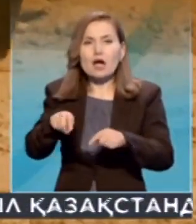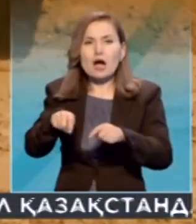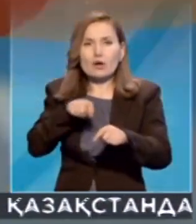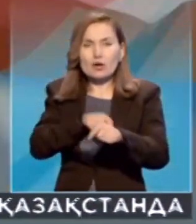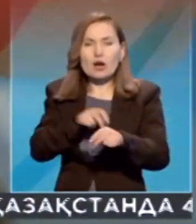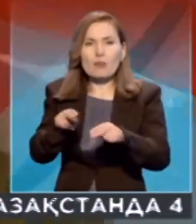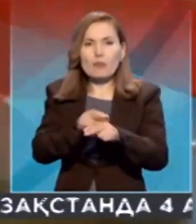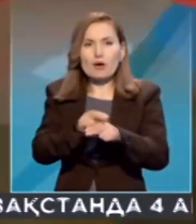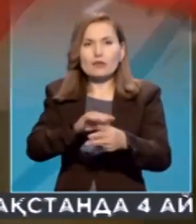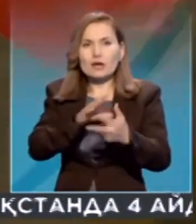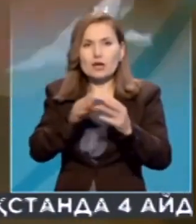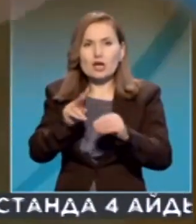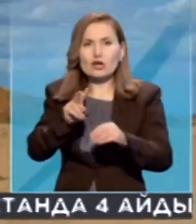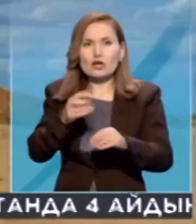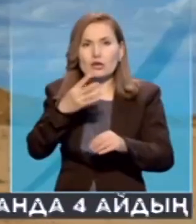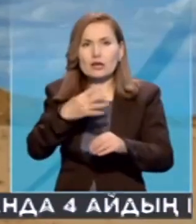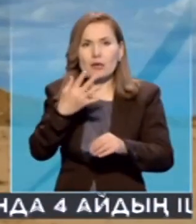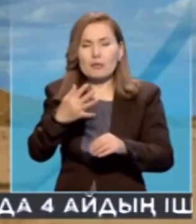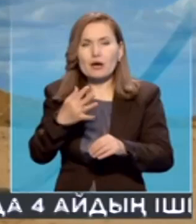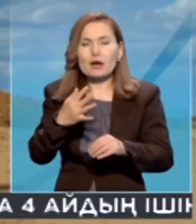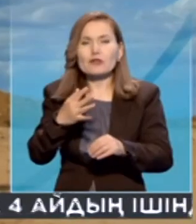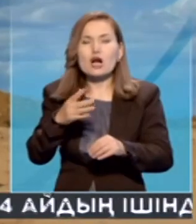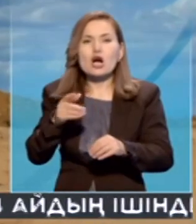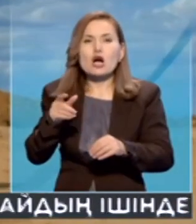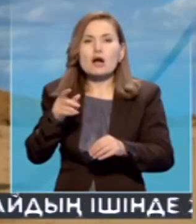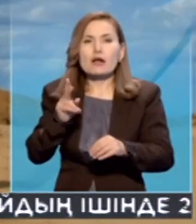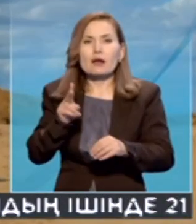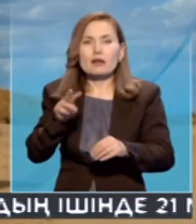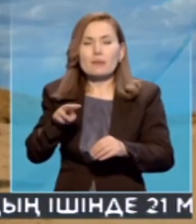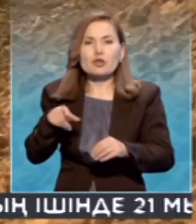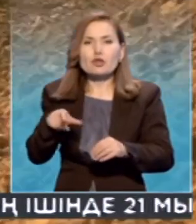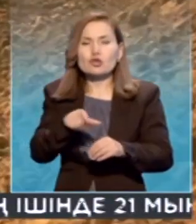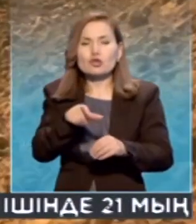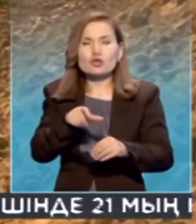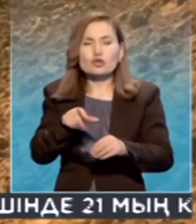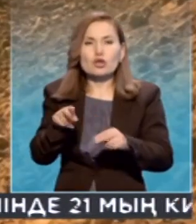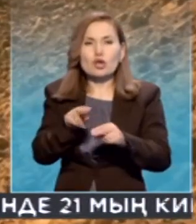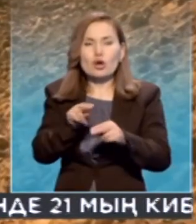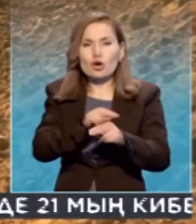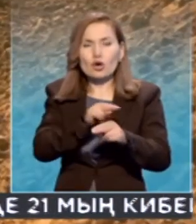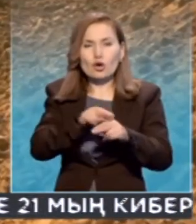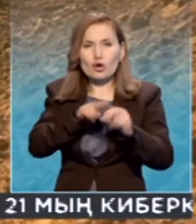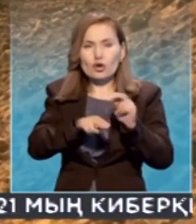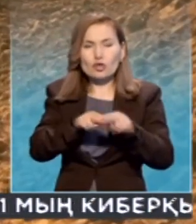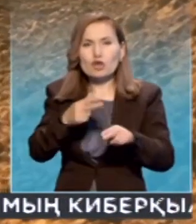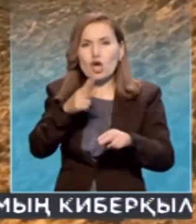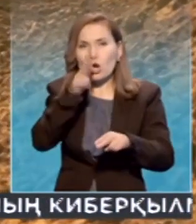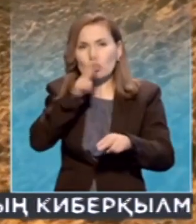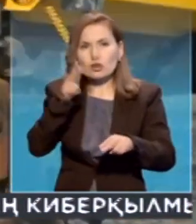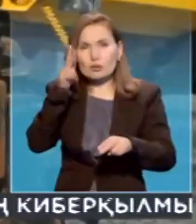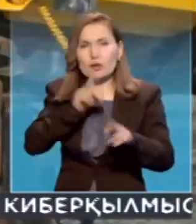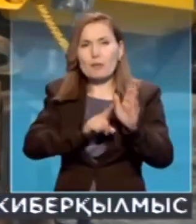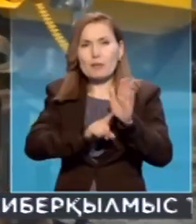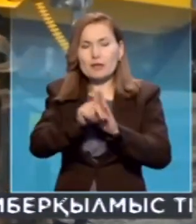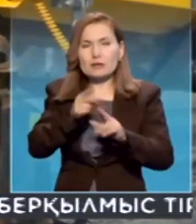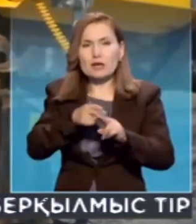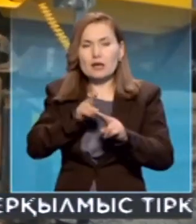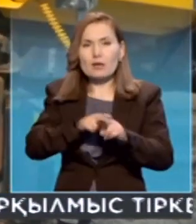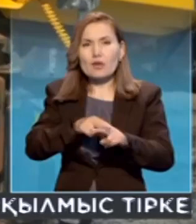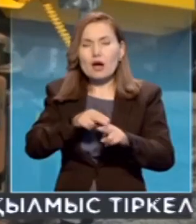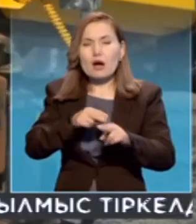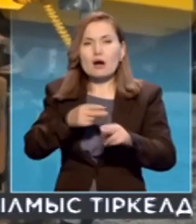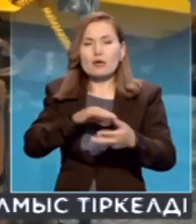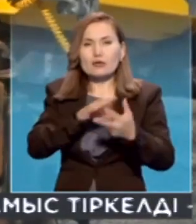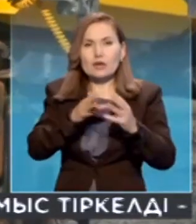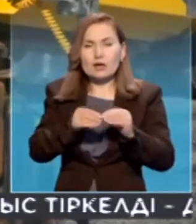Жалпы ұзындығы 245 шақырым жол құрылысы 3 жыл бұрын басталған болатын. Былтыр аяқталуы тиіс еді, алайда түрлі себептермен жоспар